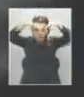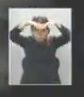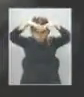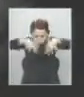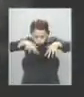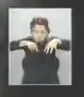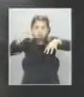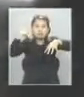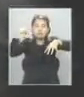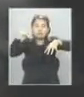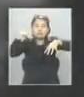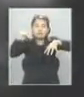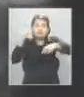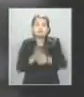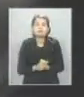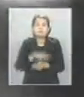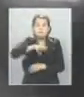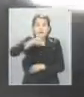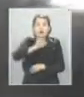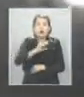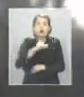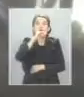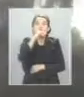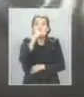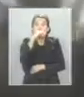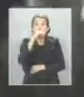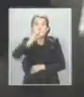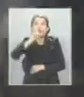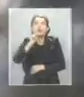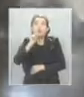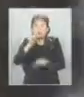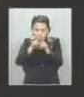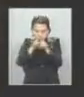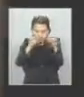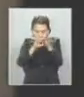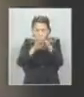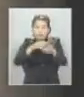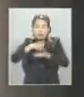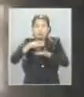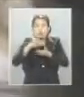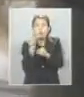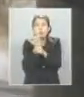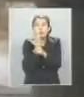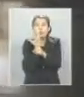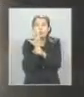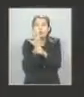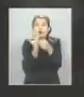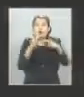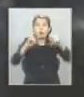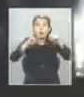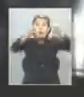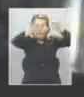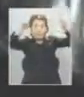ที่เมืองโยโกฮาม่าทีมข่าวของสถานีโทรทัศน์ TBS กำลังรายงานเหตุแผ่นดินไหวและจู่ๆป้ายขนาด